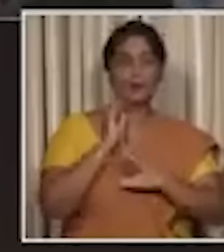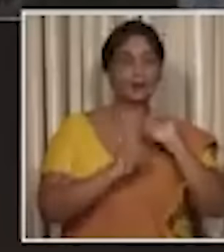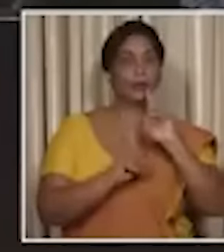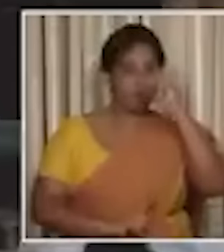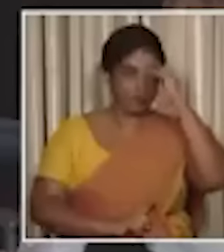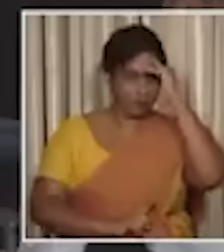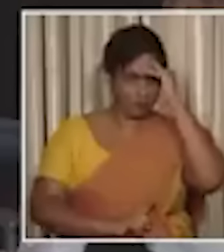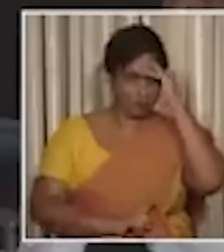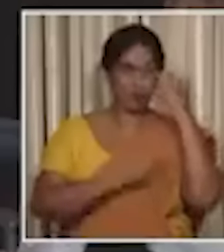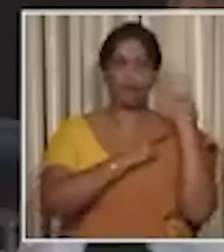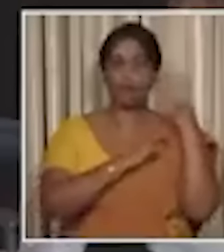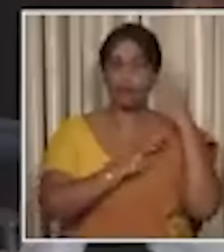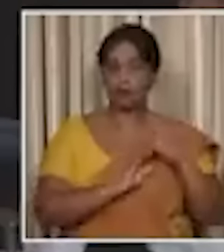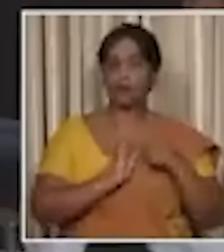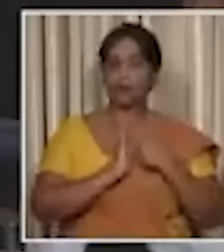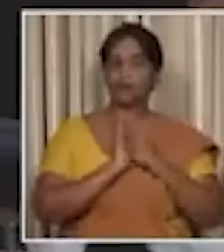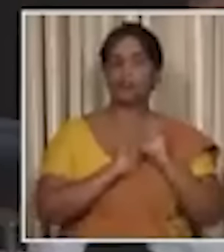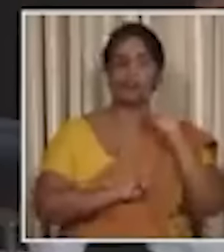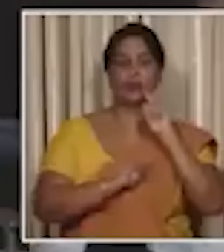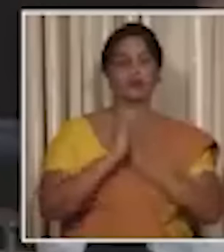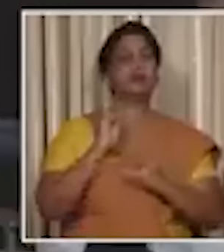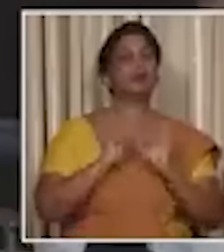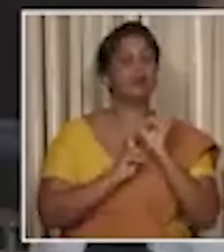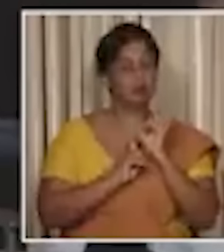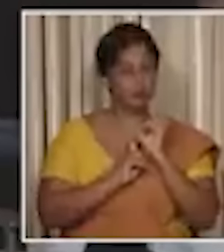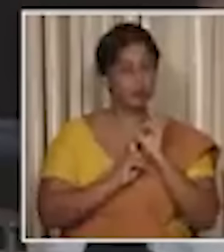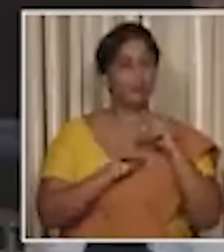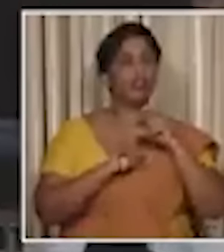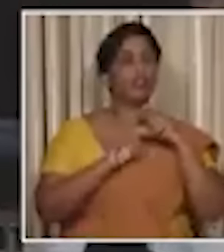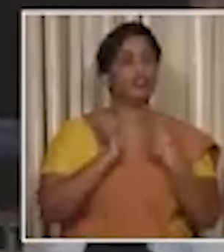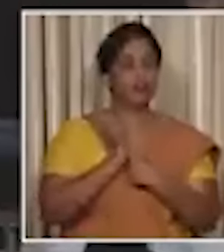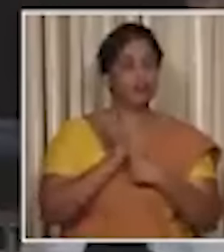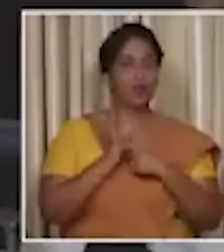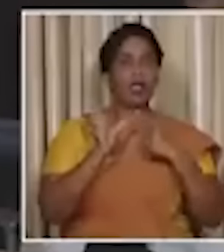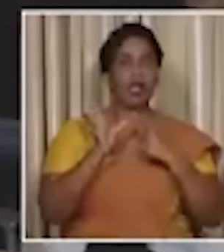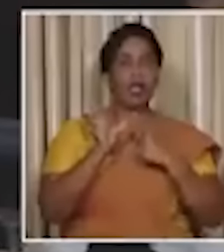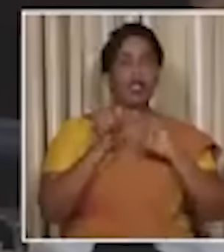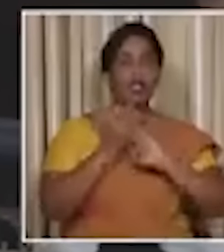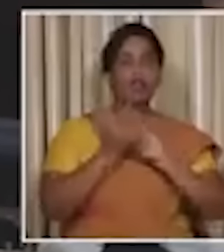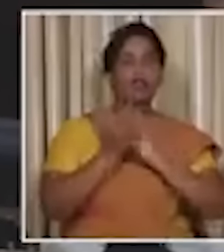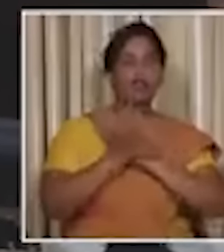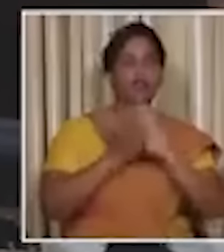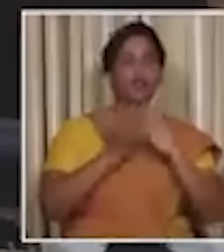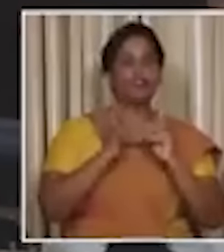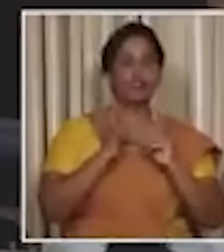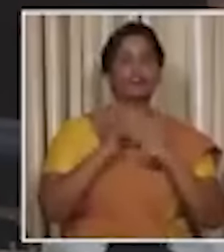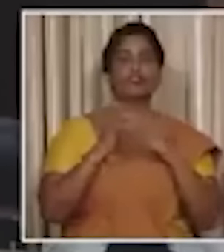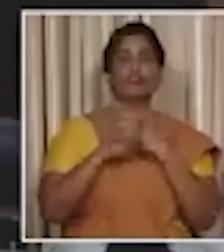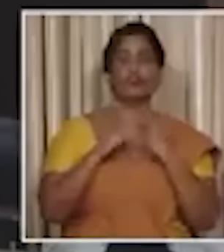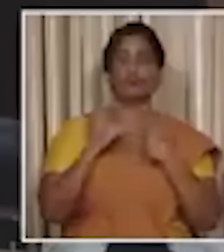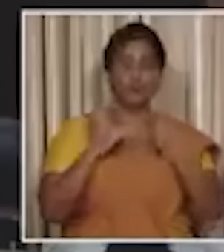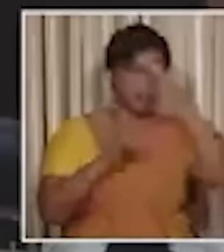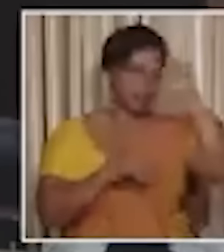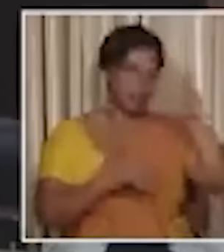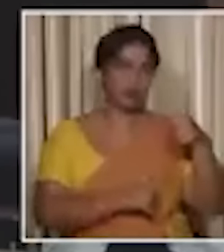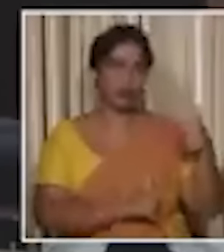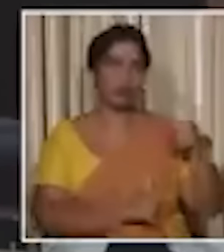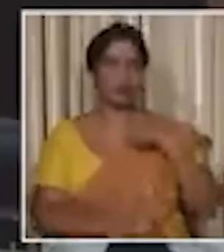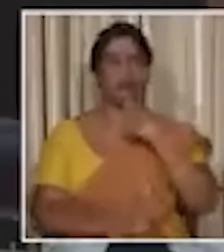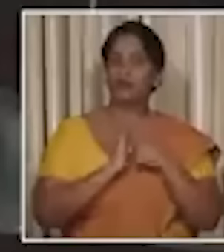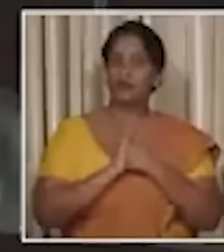இடம்பெற்றது. சபாநாயகர் பதவிக்காக தேசிய மக்கள் சக்தியினுடைய நாடாளுமன்ற உறுப்பினர் அசோக சப்புமல் ரன்வலவனுடைய பெயரை பிரதமர் கருணி அமரசூரி